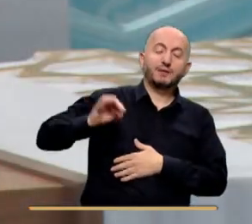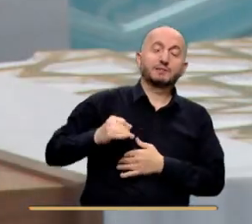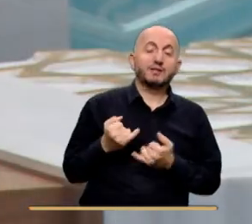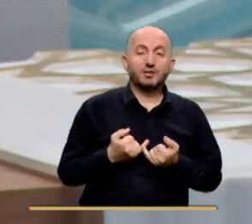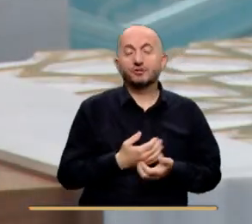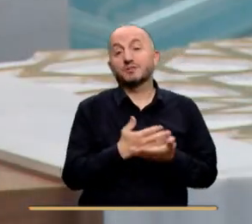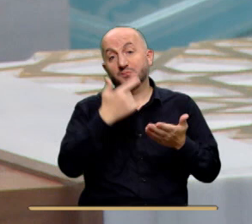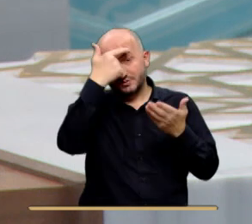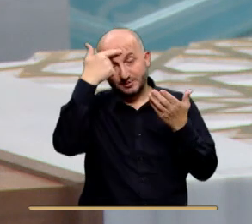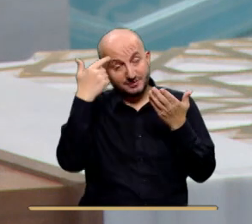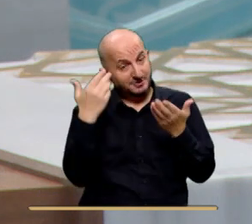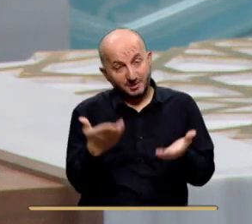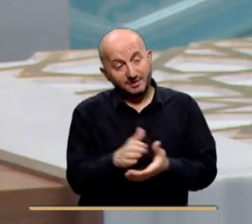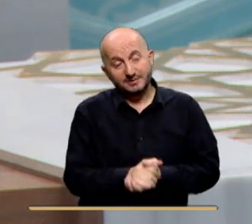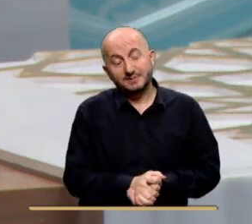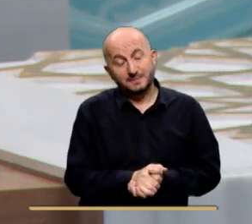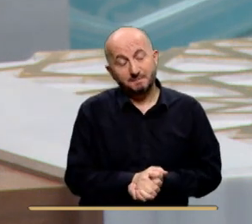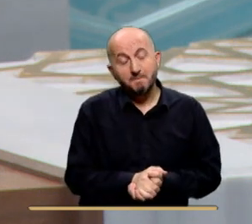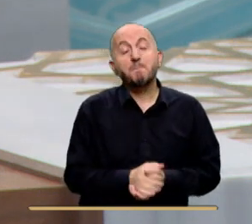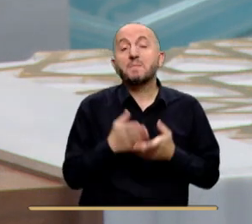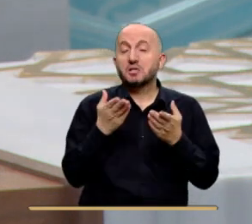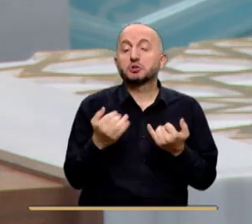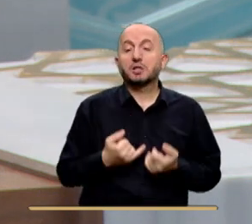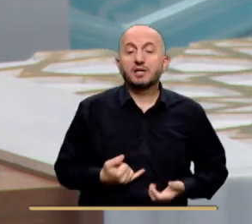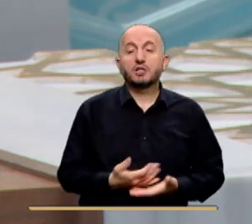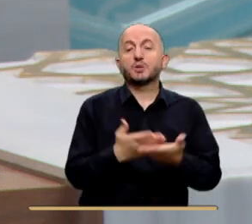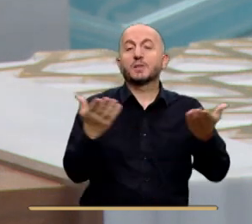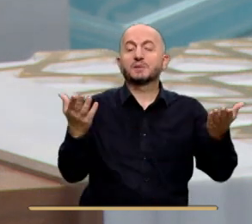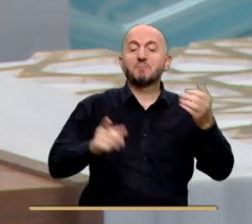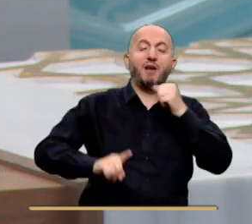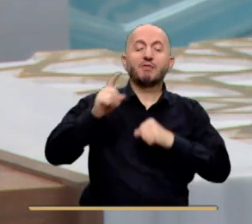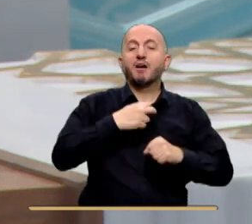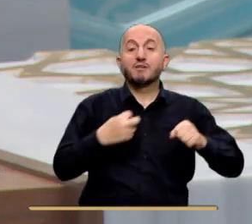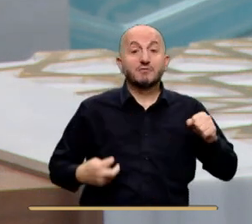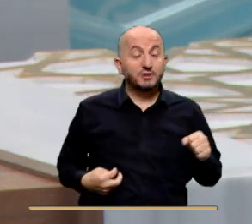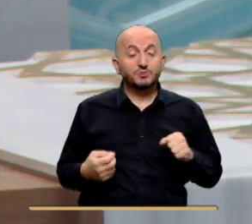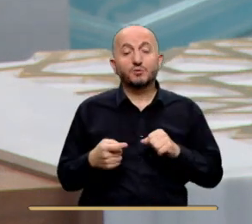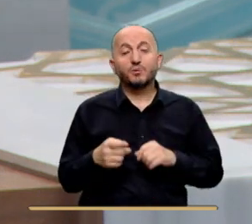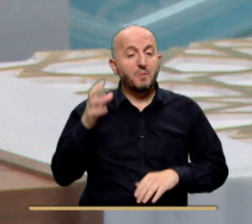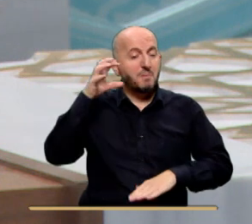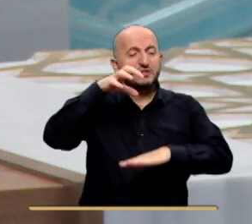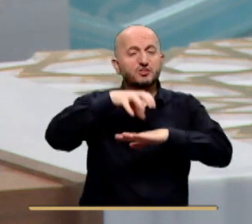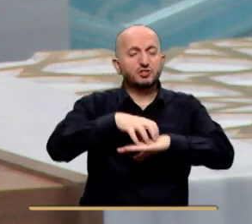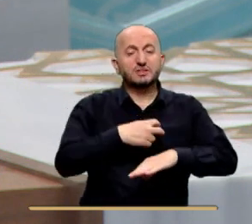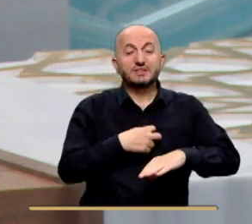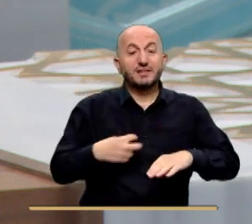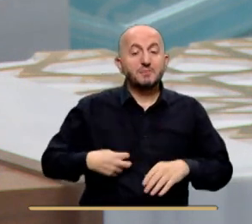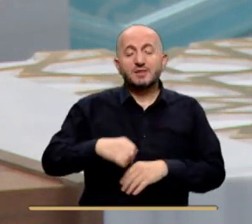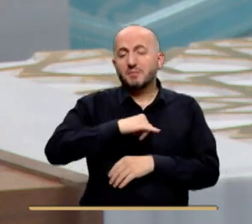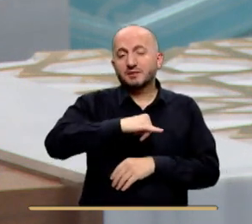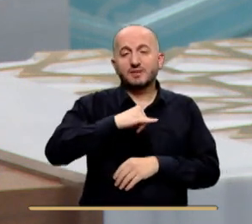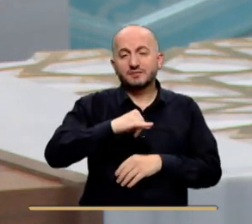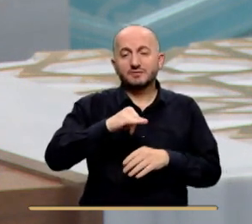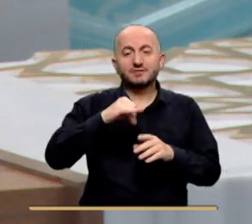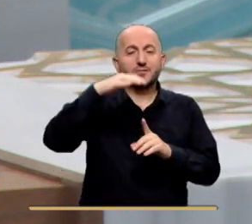kardeşlerimize nasip eylesin. İşte kardeşlerim, Allah Resulü Mescid-i Nebi'nin hemen yanına bir